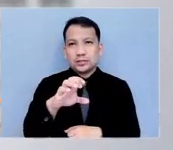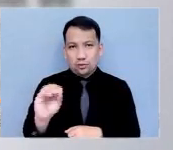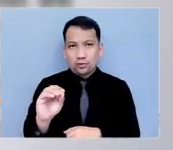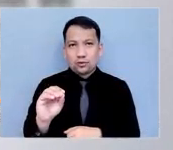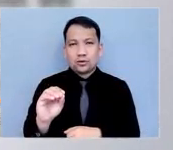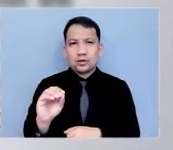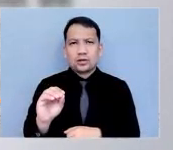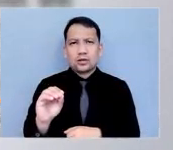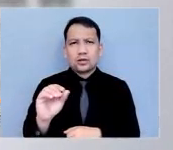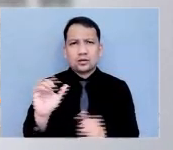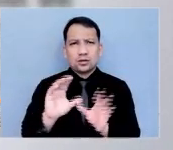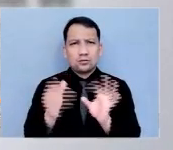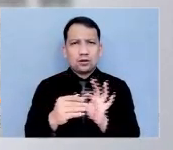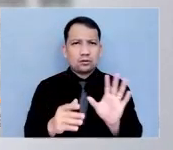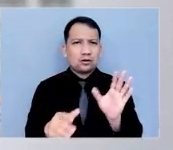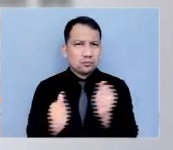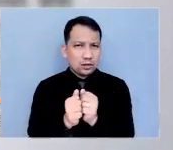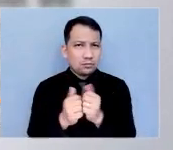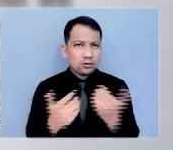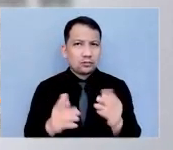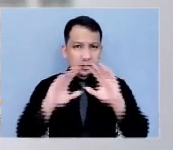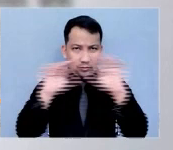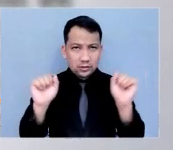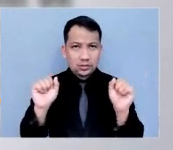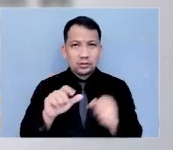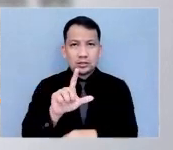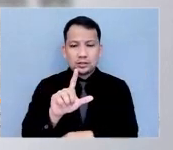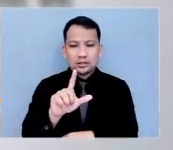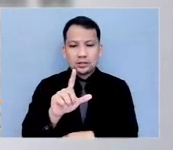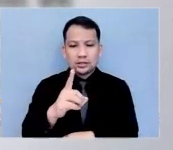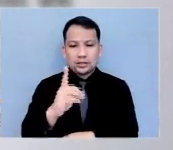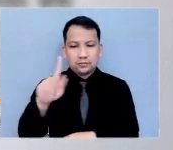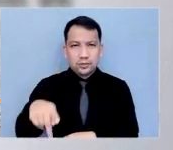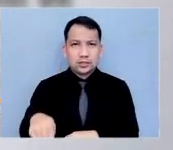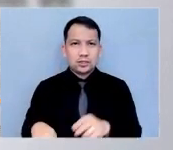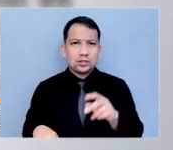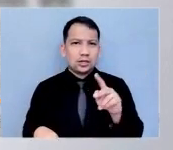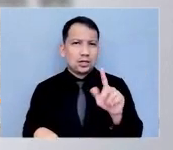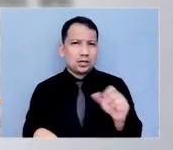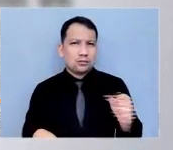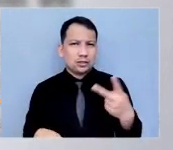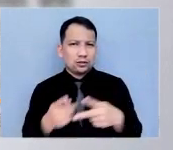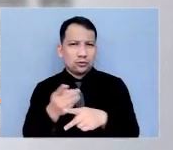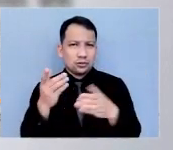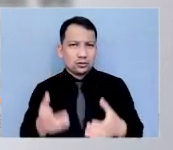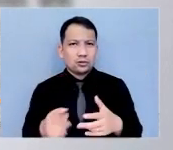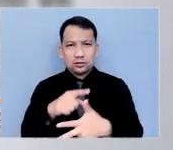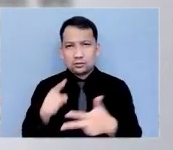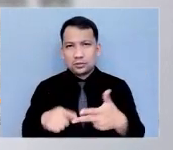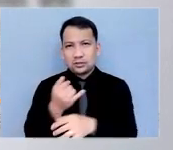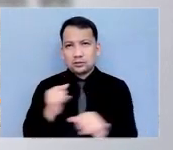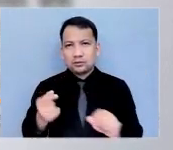Maharlika Investment Corporation. Kasama rin ang Presidente ng Land Bank at DBP at 2 regular na Director at 3